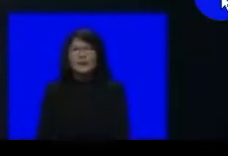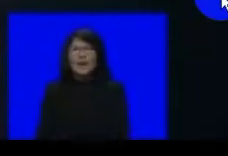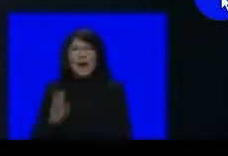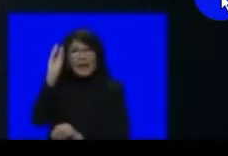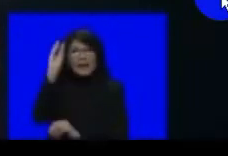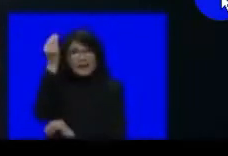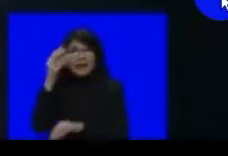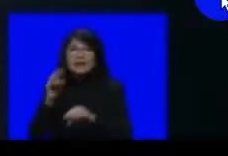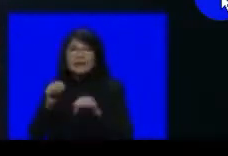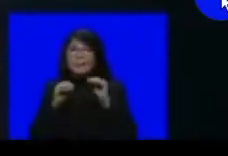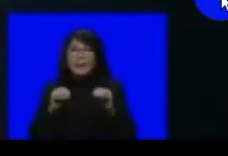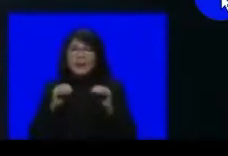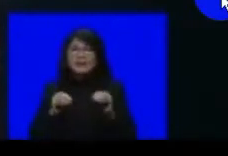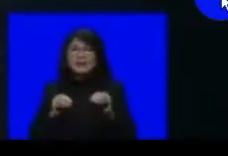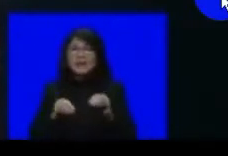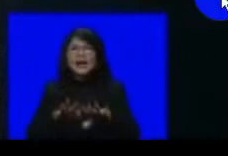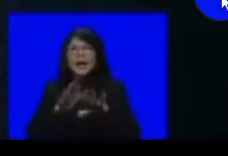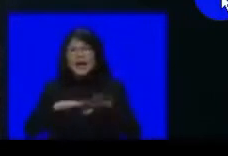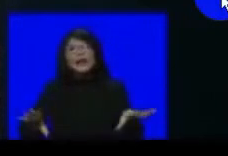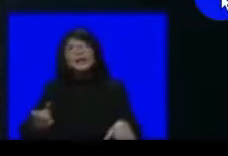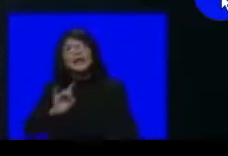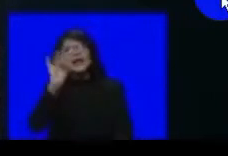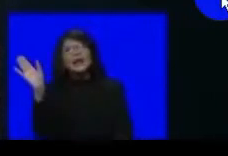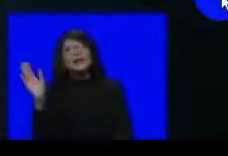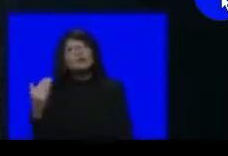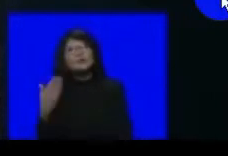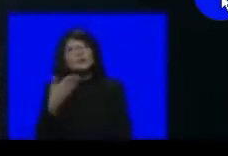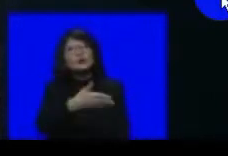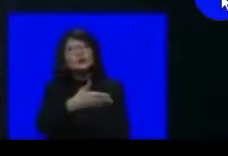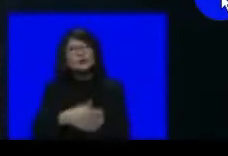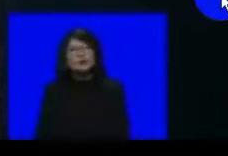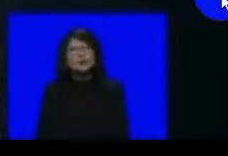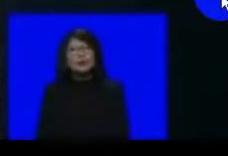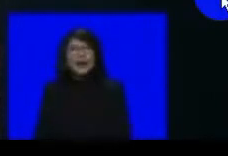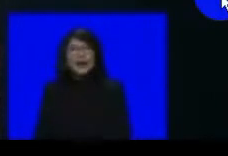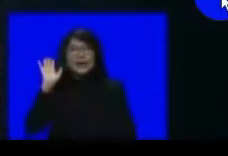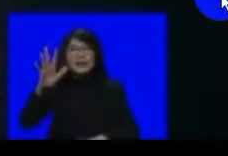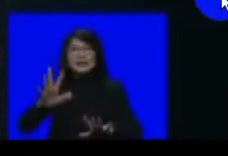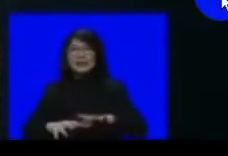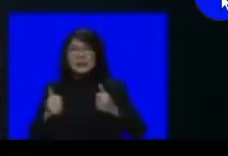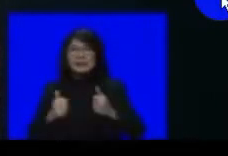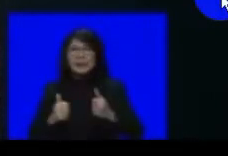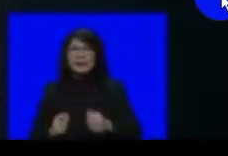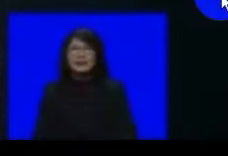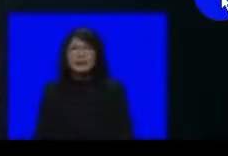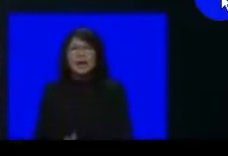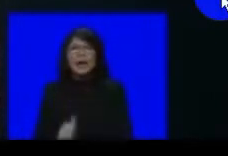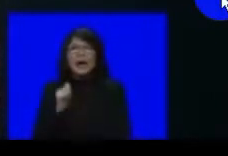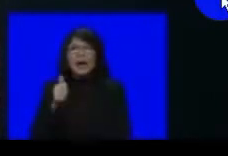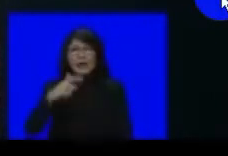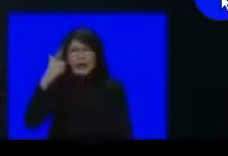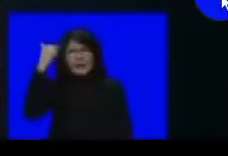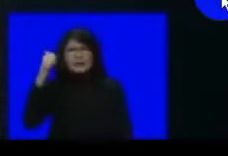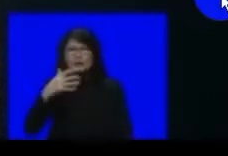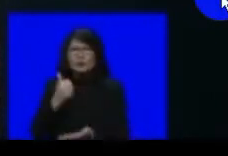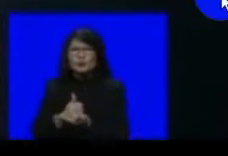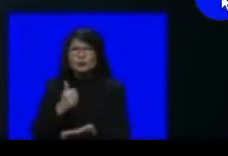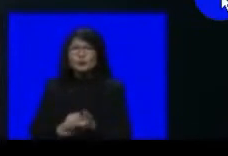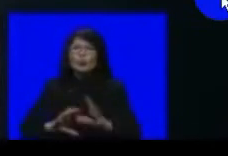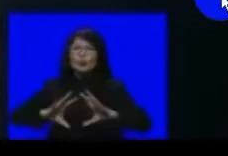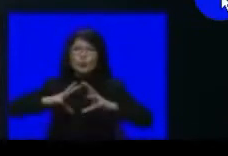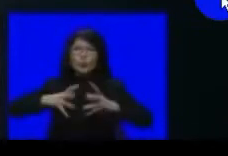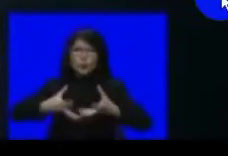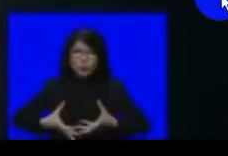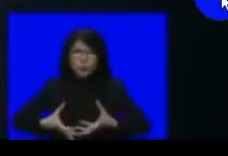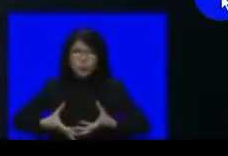di Jakarta misalkan mengajar anak-anak yang lain juga akan mengikuti. Ini akan kita siapkan ke depan agar pembelajaran ini betul-betul